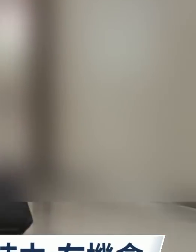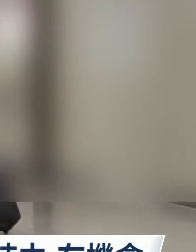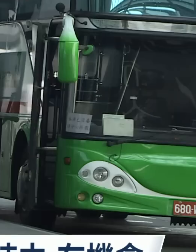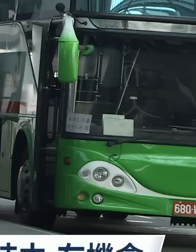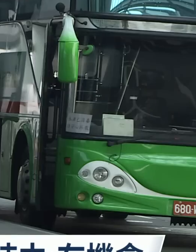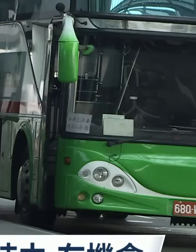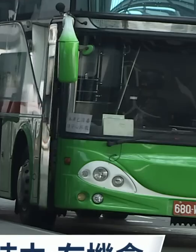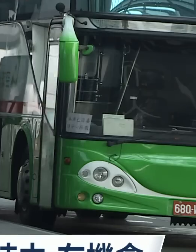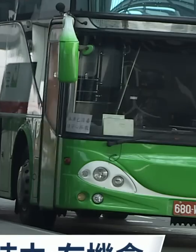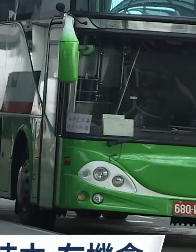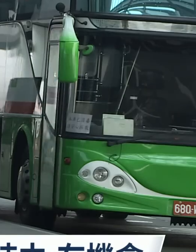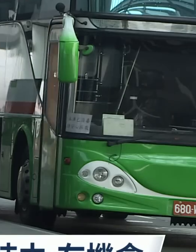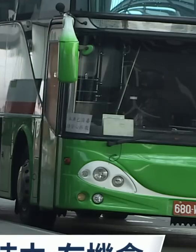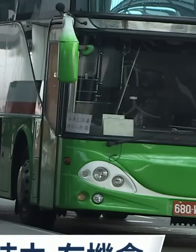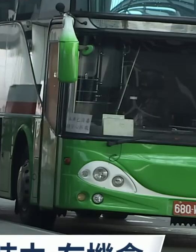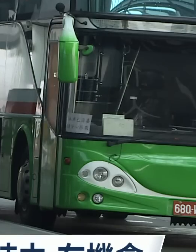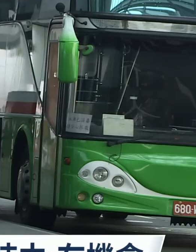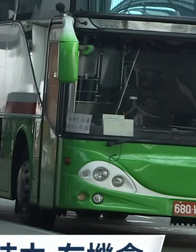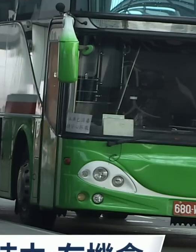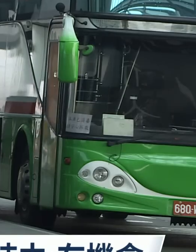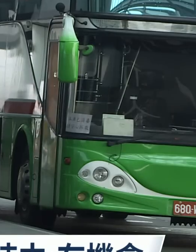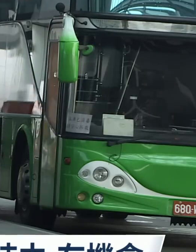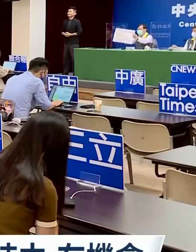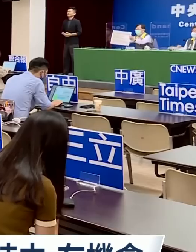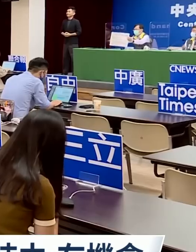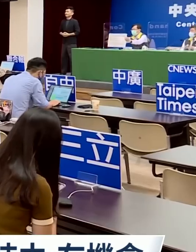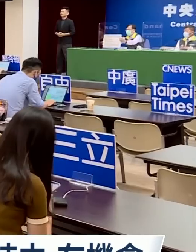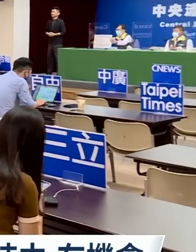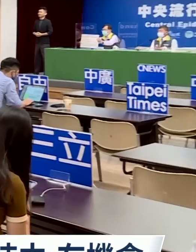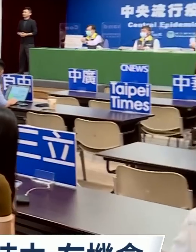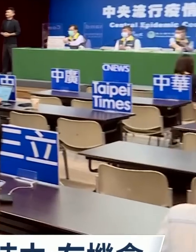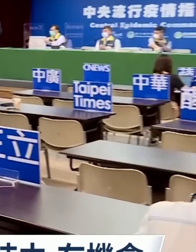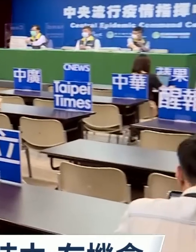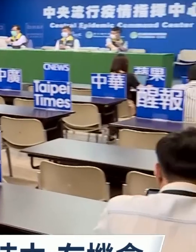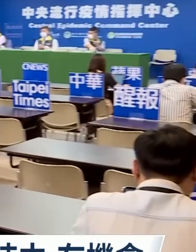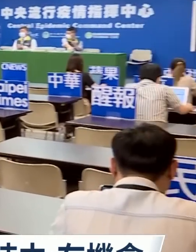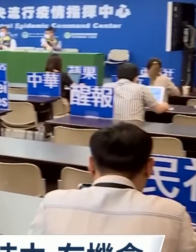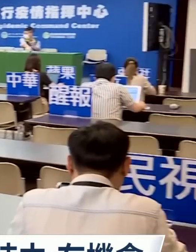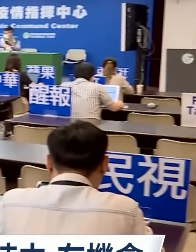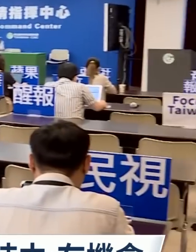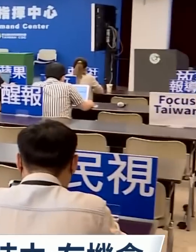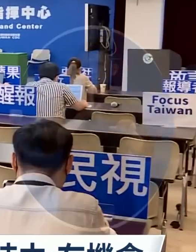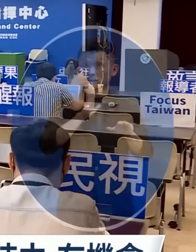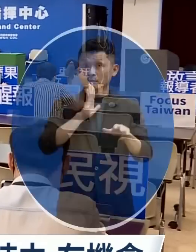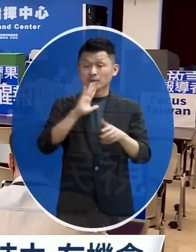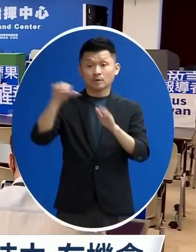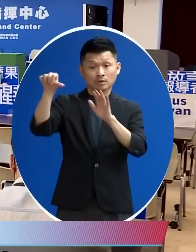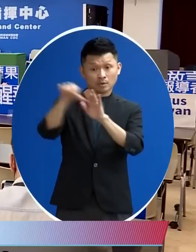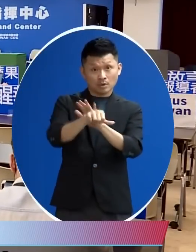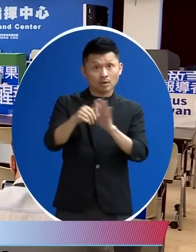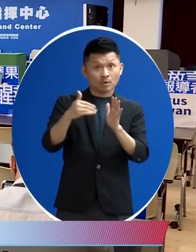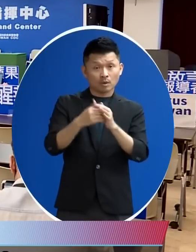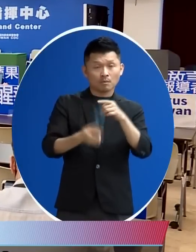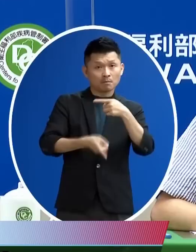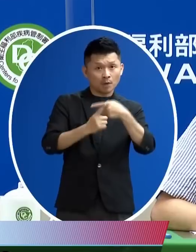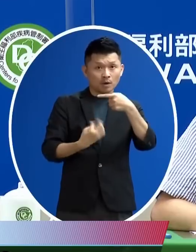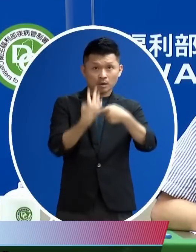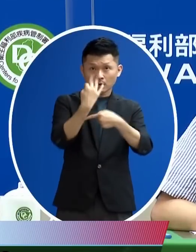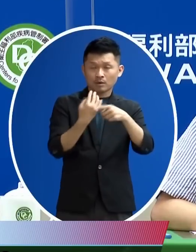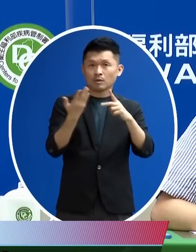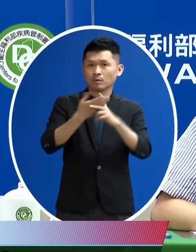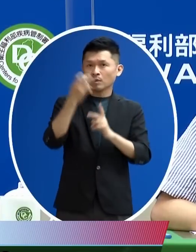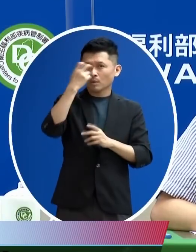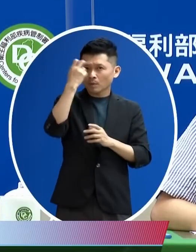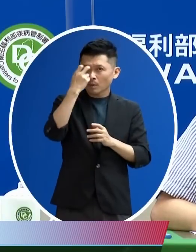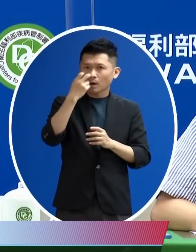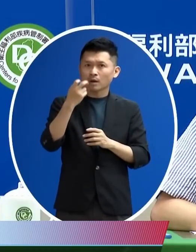是否代表9月渴望让旅行团出国旅游？陈时中首度松口表示有机会。 染疫的率，或是在管理上，